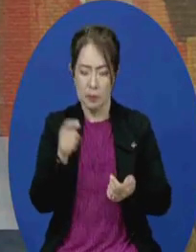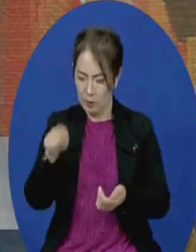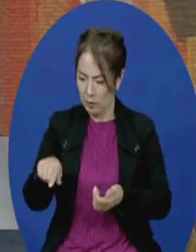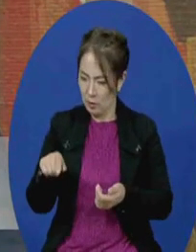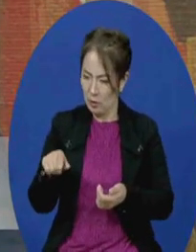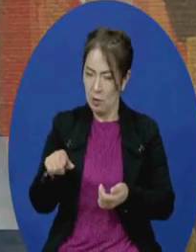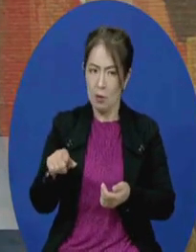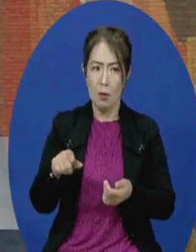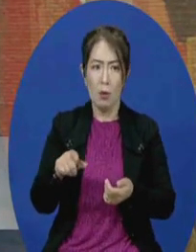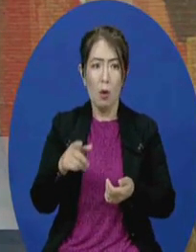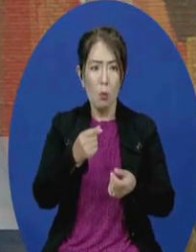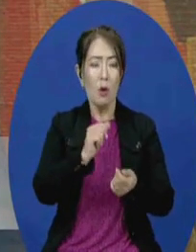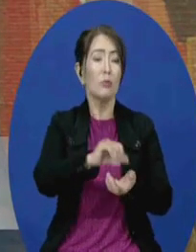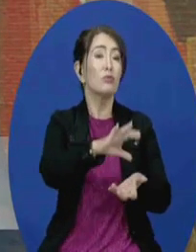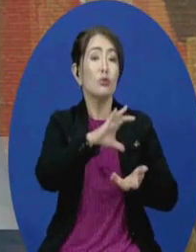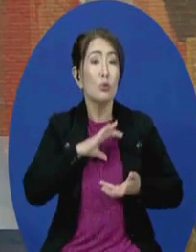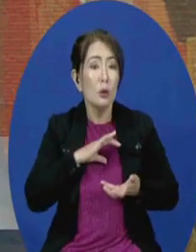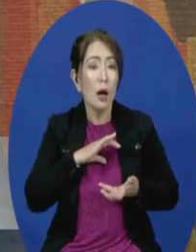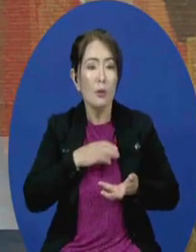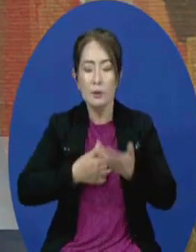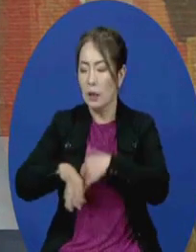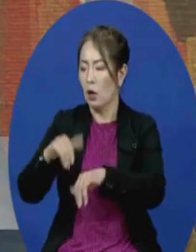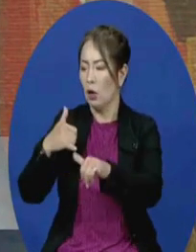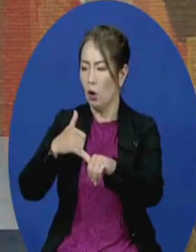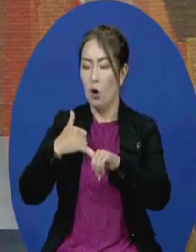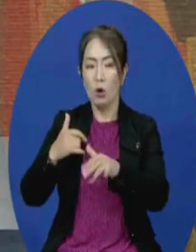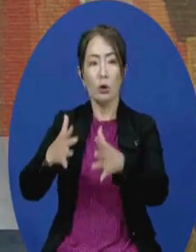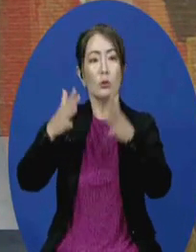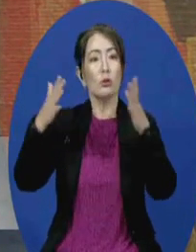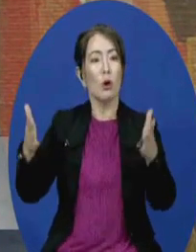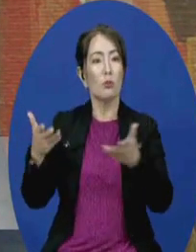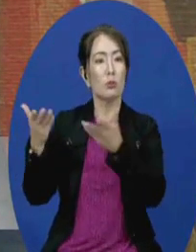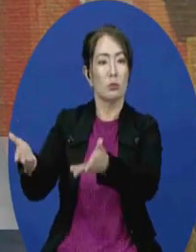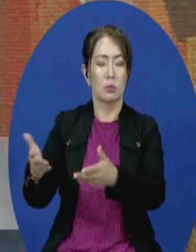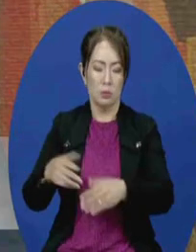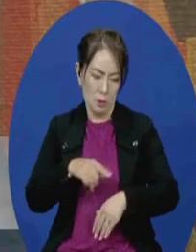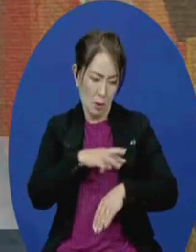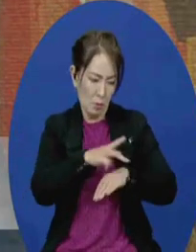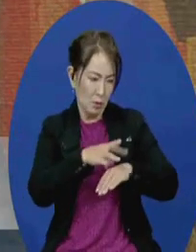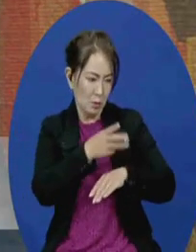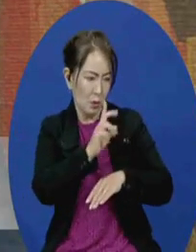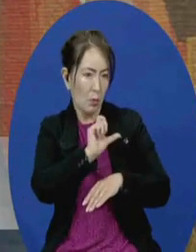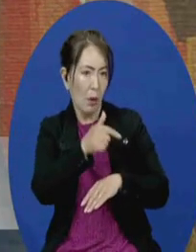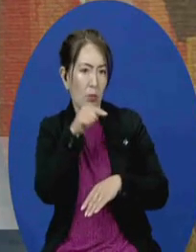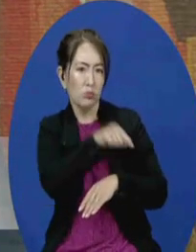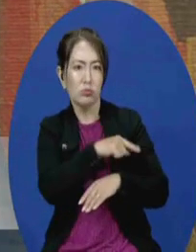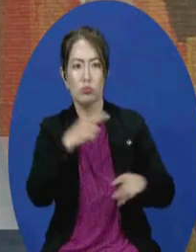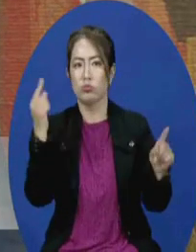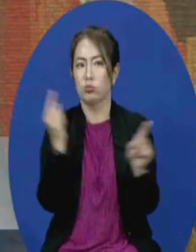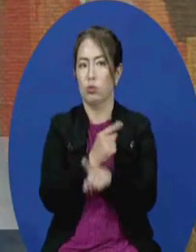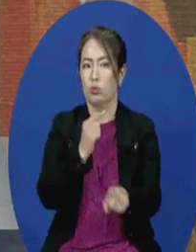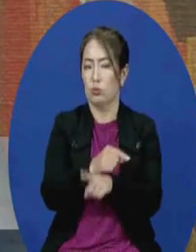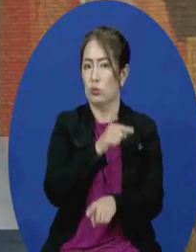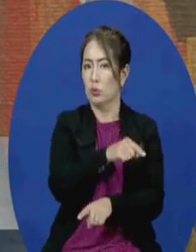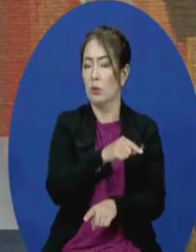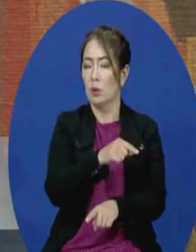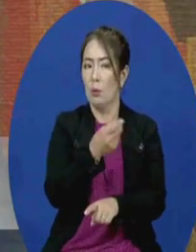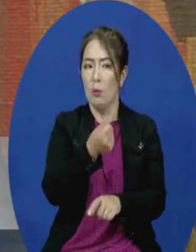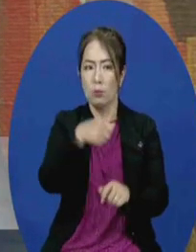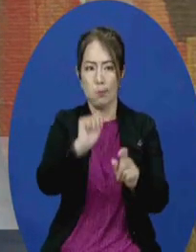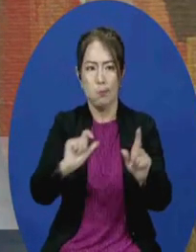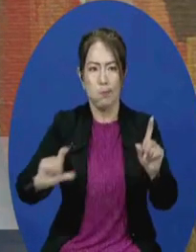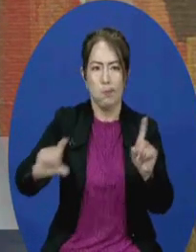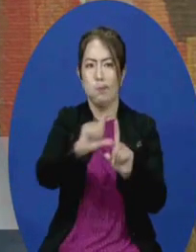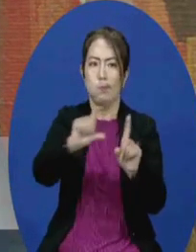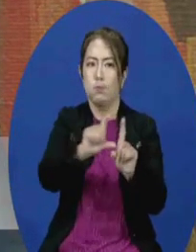их одоо хэмжээний том хохирол учрчаад байгаа энэ менежментийн багийг бид нар буруутах тийм ээ